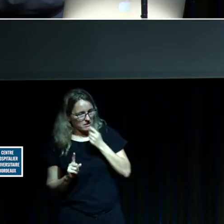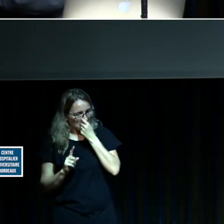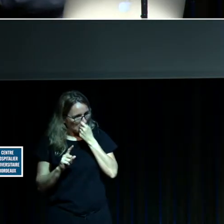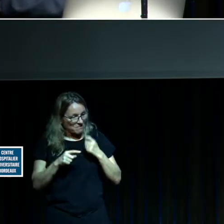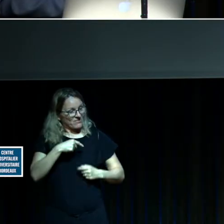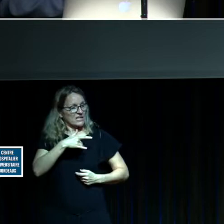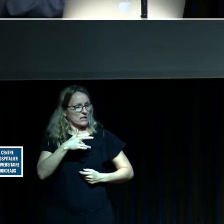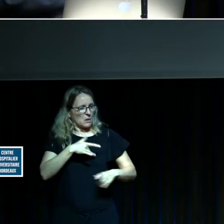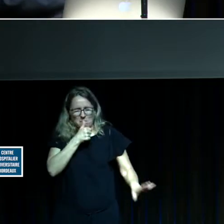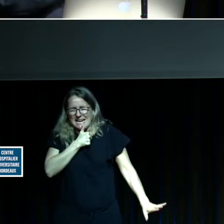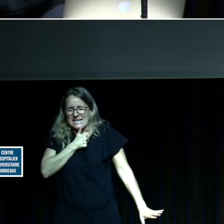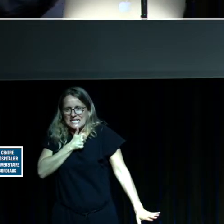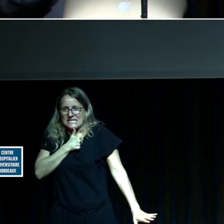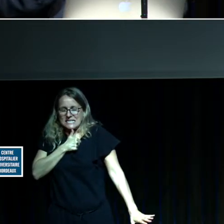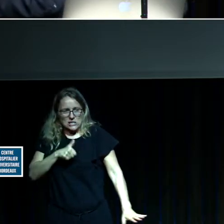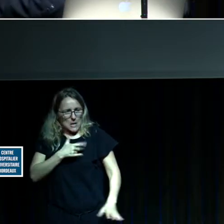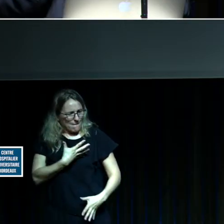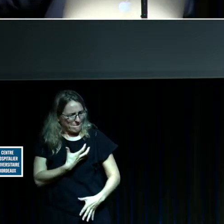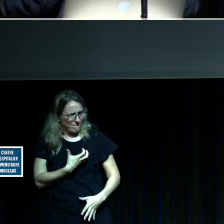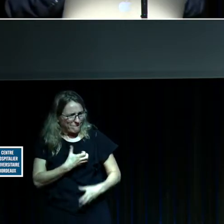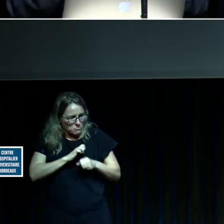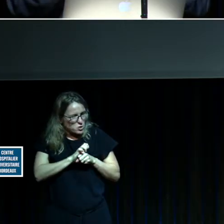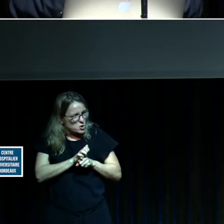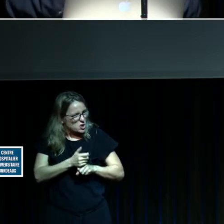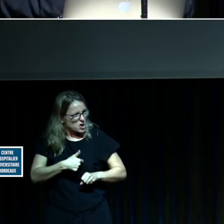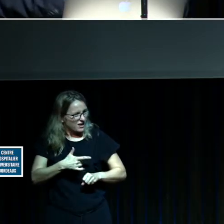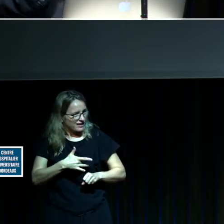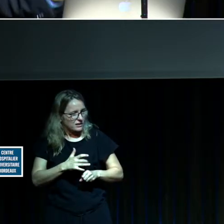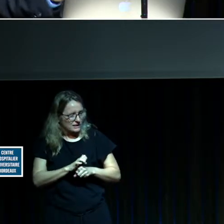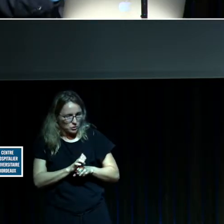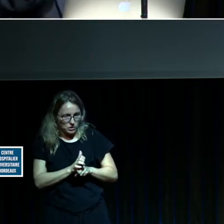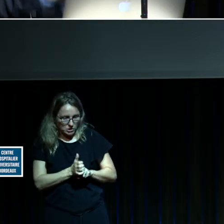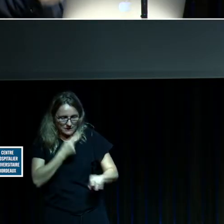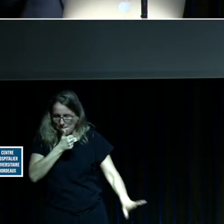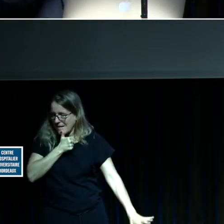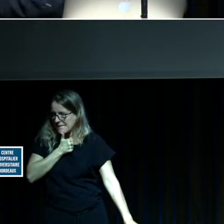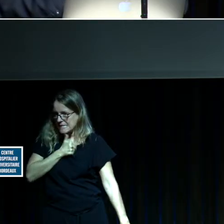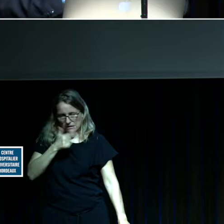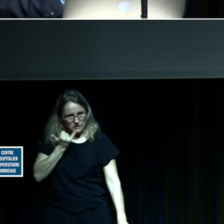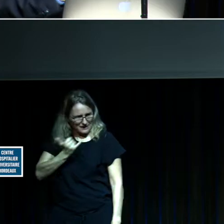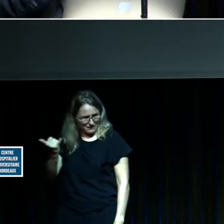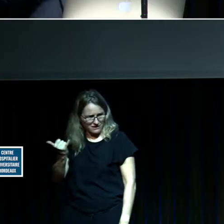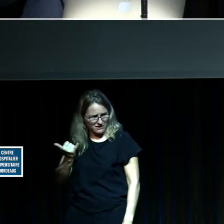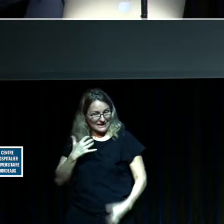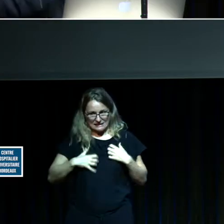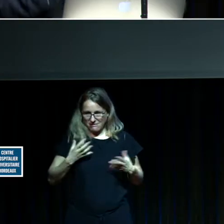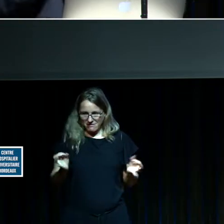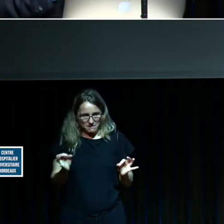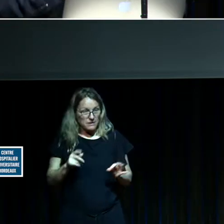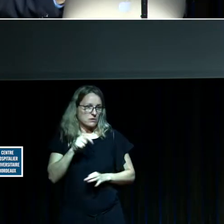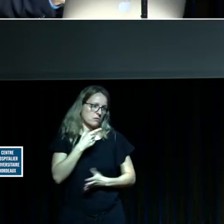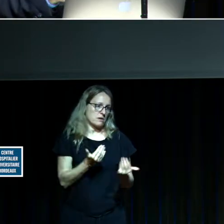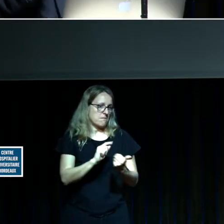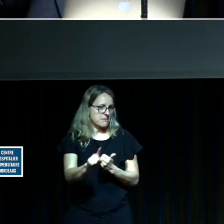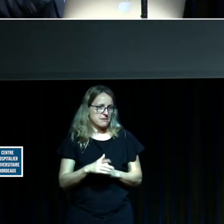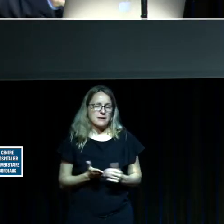du myocarde, ça fait très mal. Et le fait qu'il y ait la douleur, c'est un signal d'alerte très puissant, et les gens n'hésitent pas et appellent tout de suite. Donc, il ne faut pas